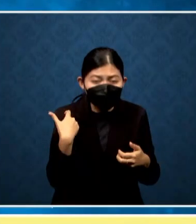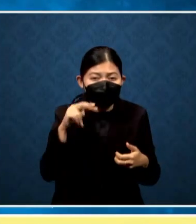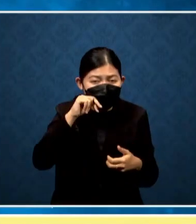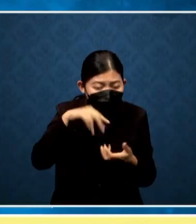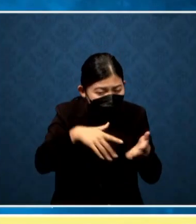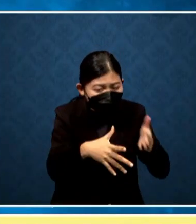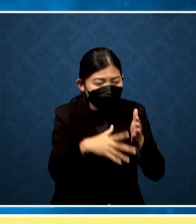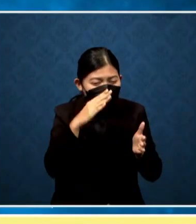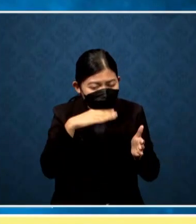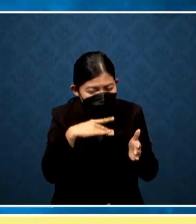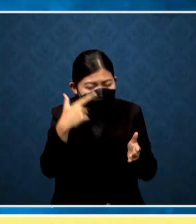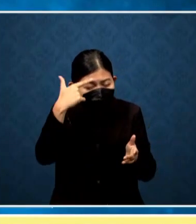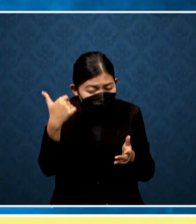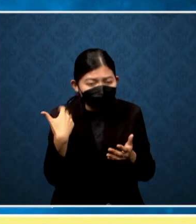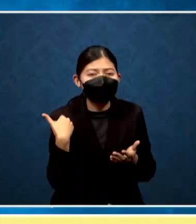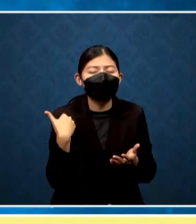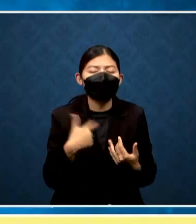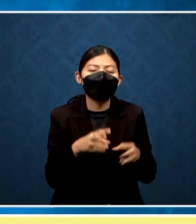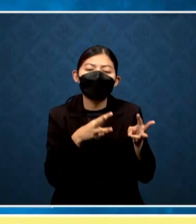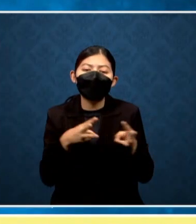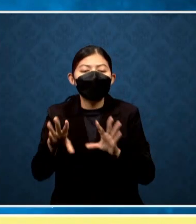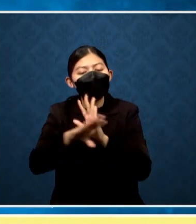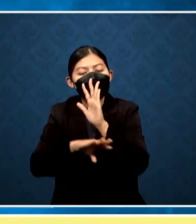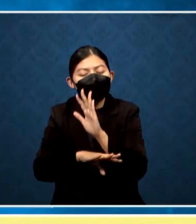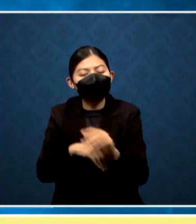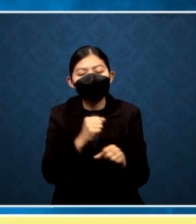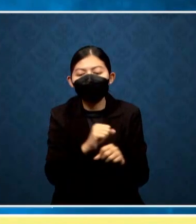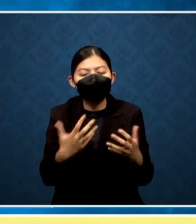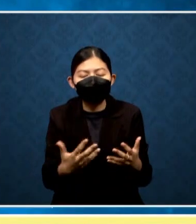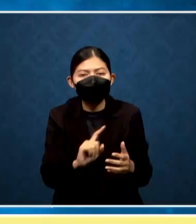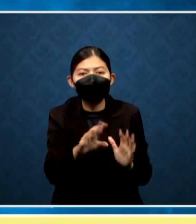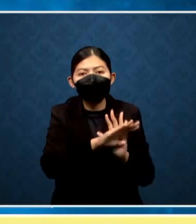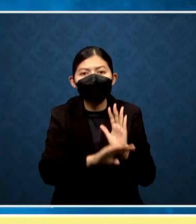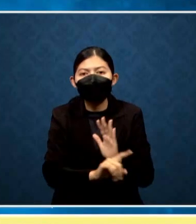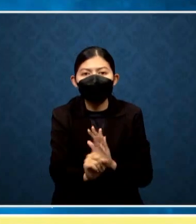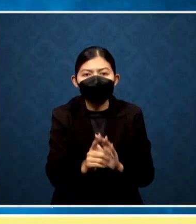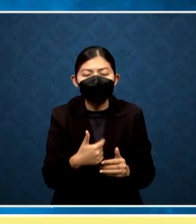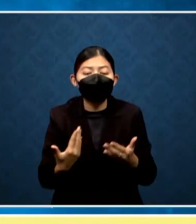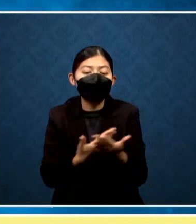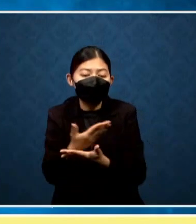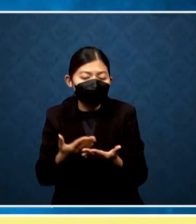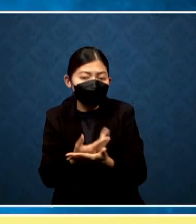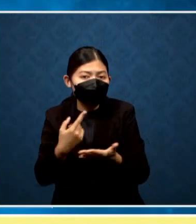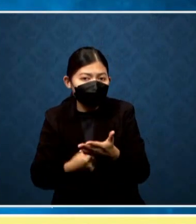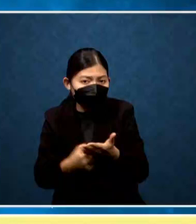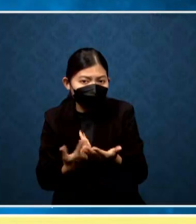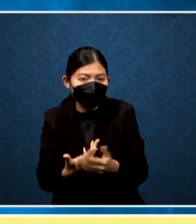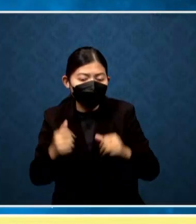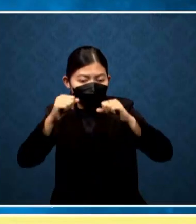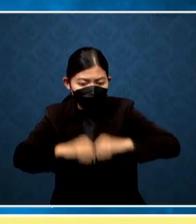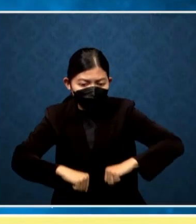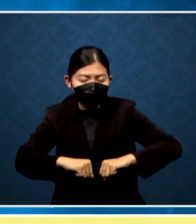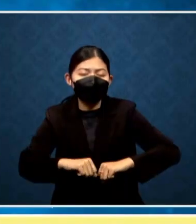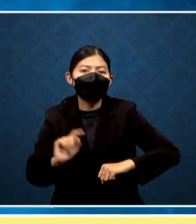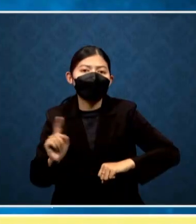แล้วกมีแผนงานหรือการดำเริการแก้ไขปัหาอย่างไร โดยให้ปรึกษาหรอทำข้อตกลง ร่มกับ